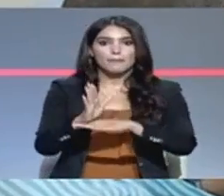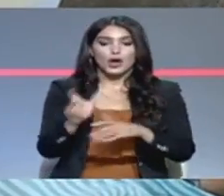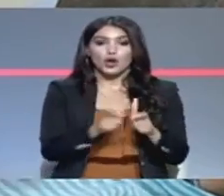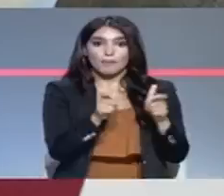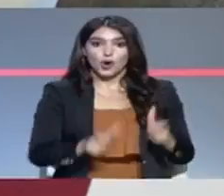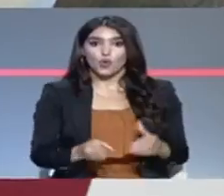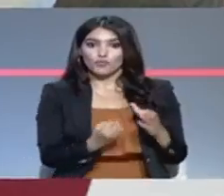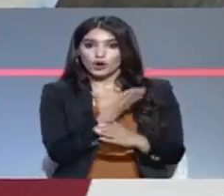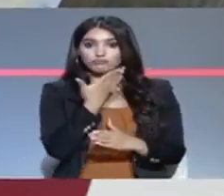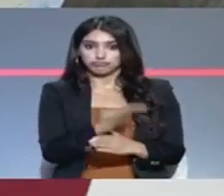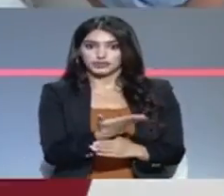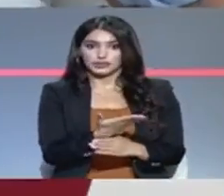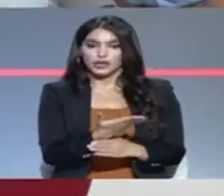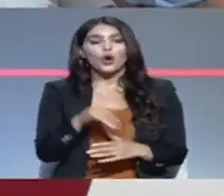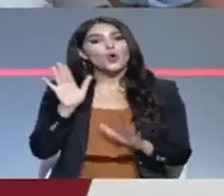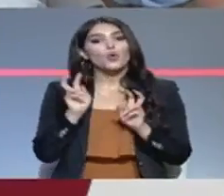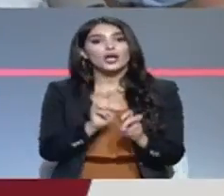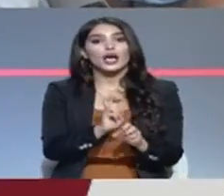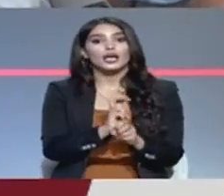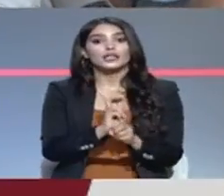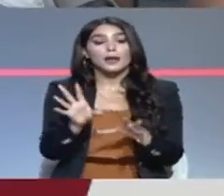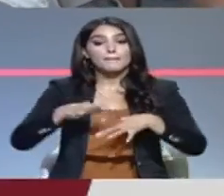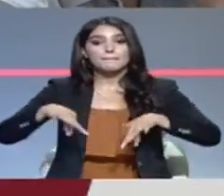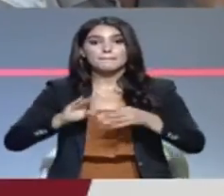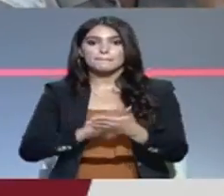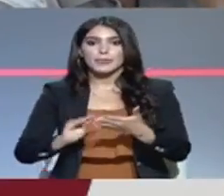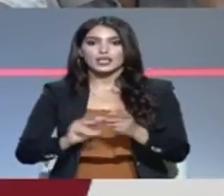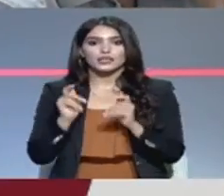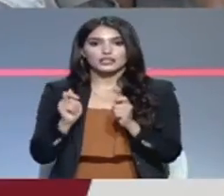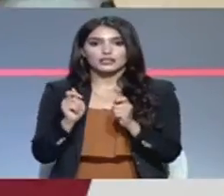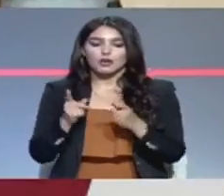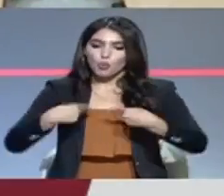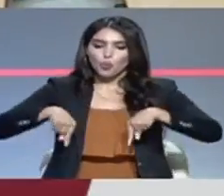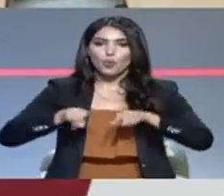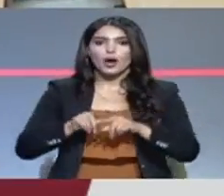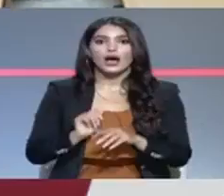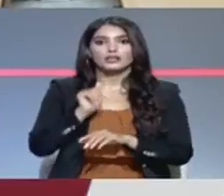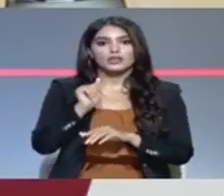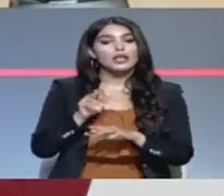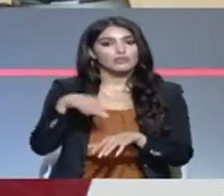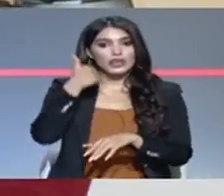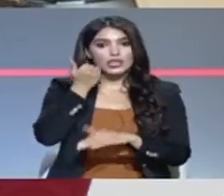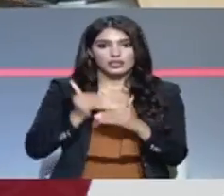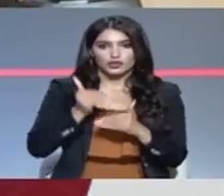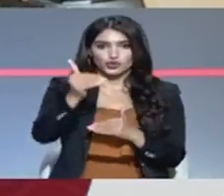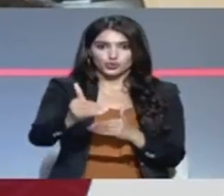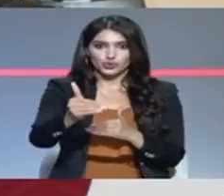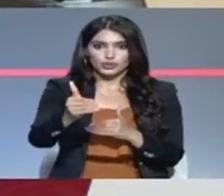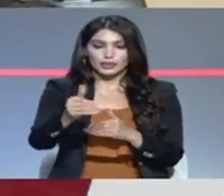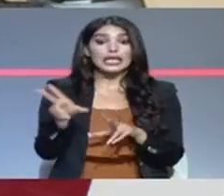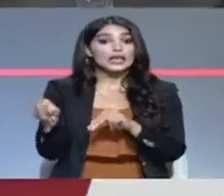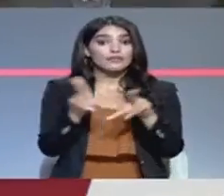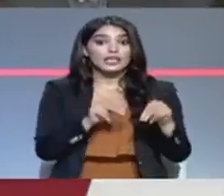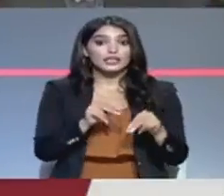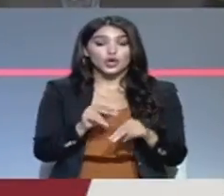هشام المشيشي المقترحة مبقيا على مكتبه السياسي في حالة انعقاد إلى يوم الاثنين المقبل، كما